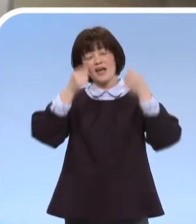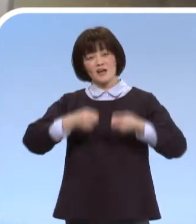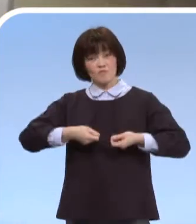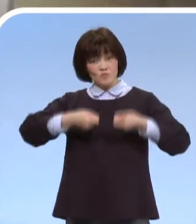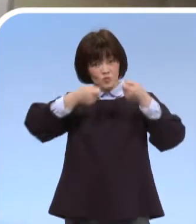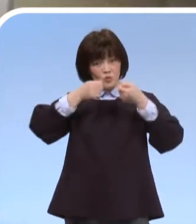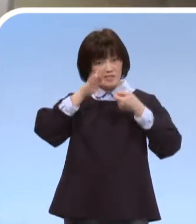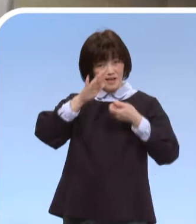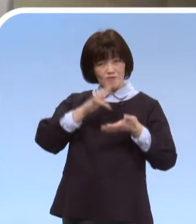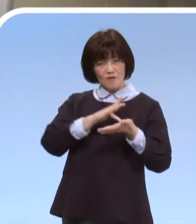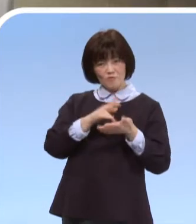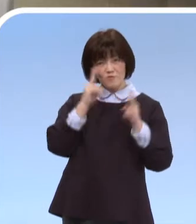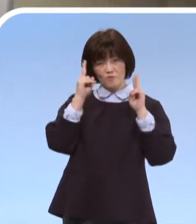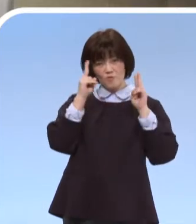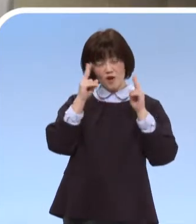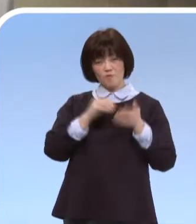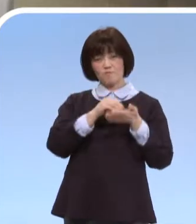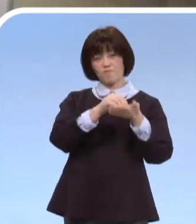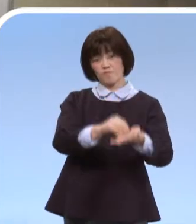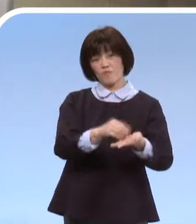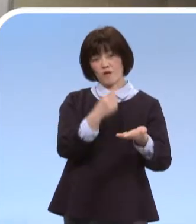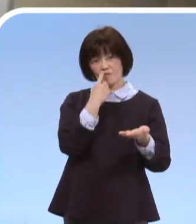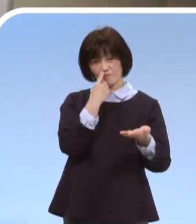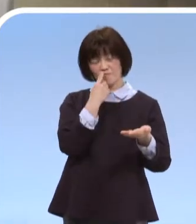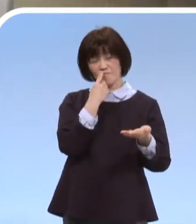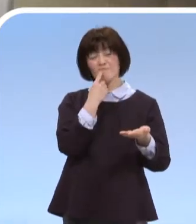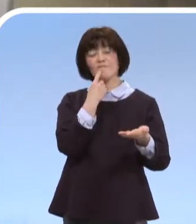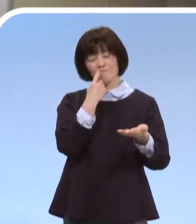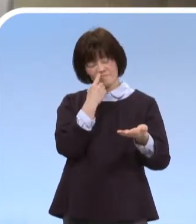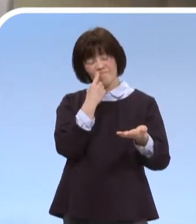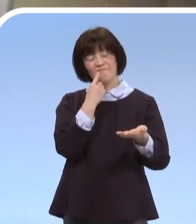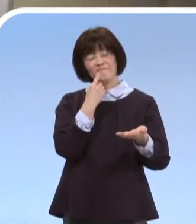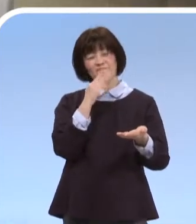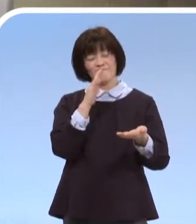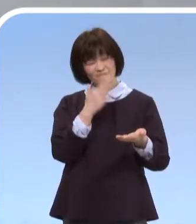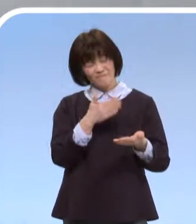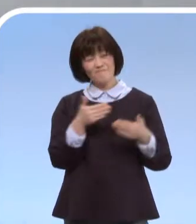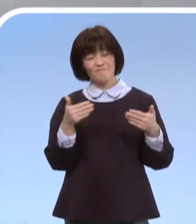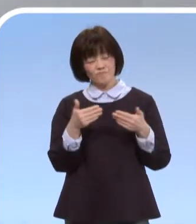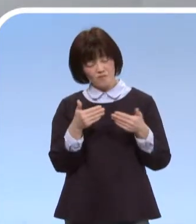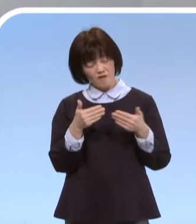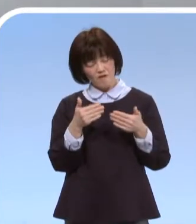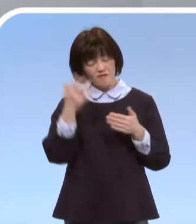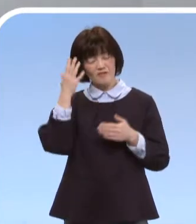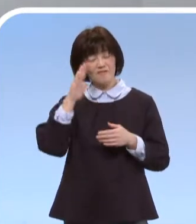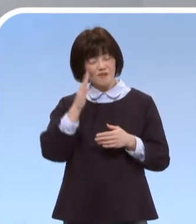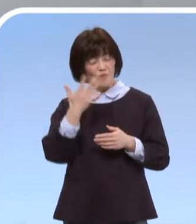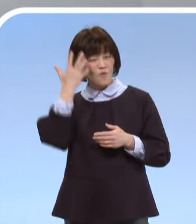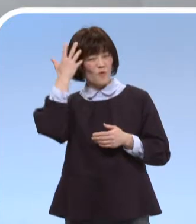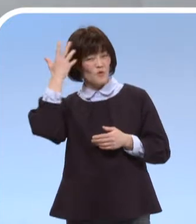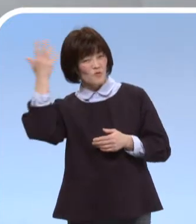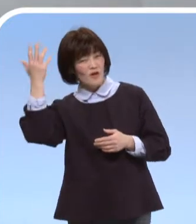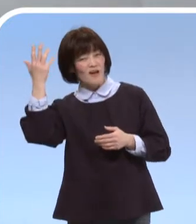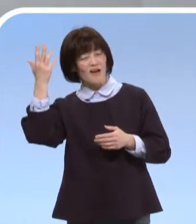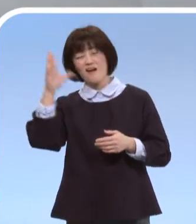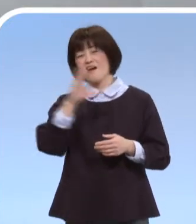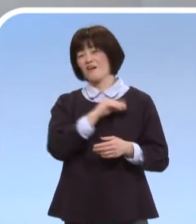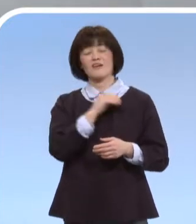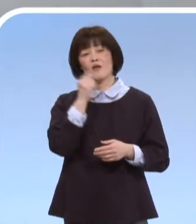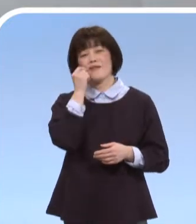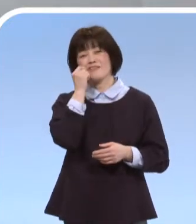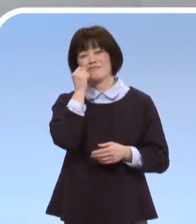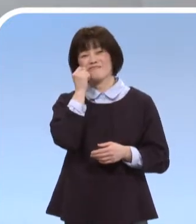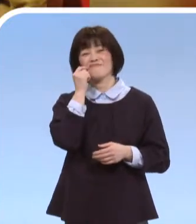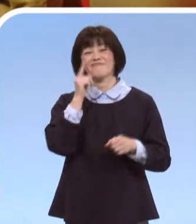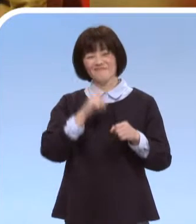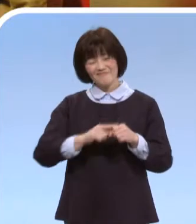安定してる製薬会社で、まあ、仕事をしてたんですけれども、なんかやっぱり自分の好きな仕事がしたいなと思